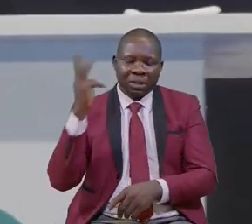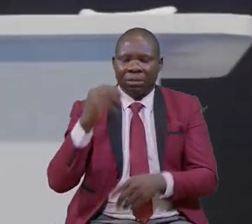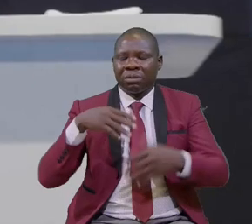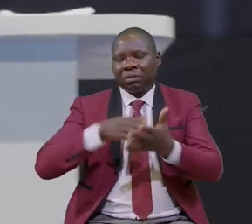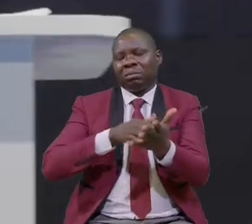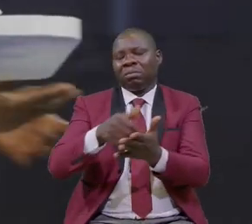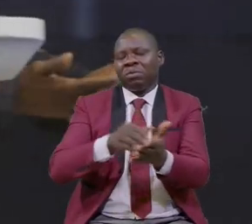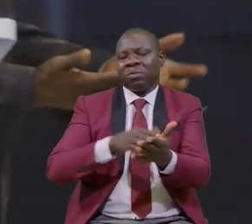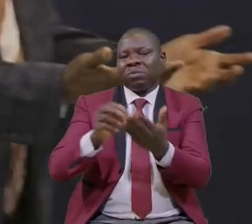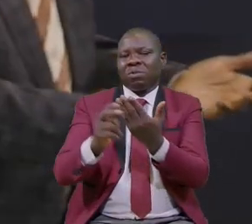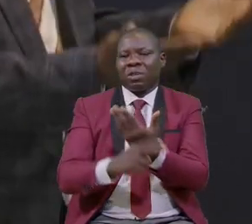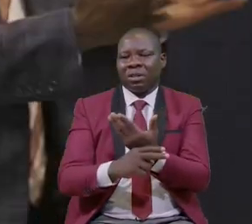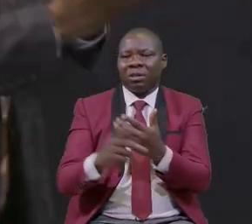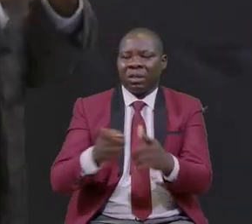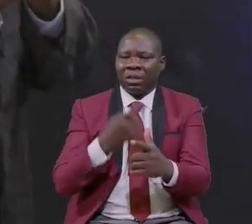la faiblesse.